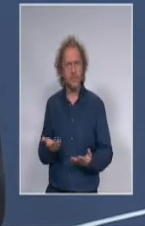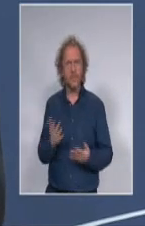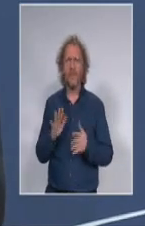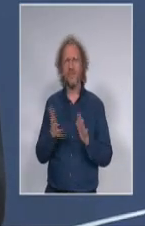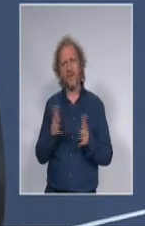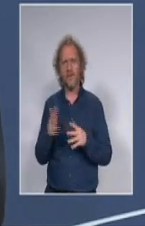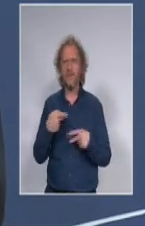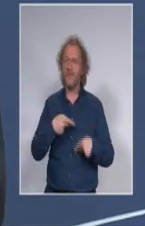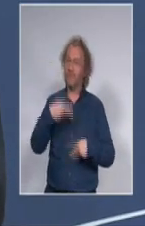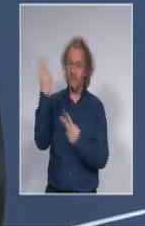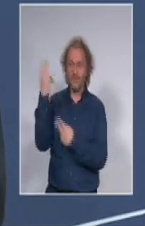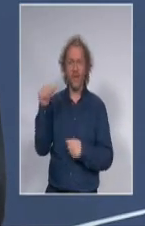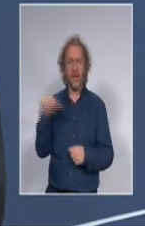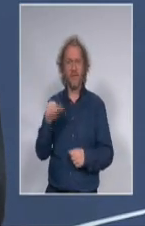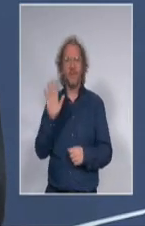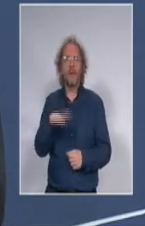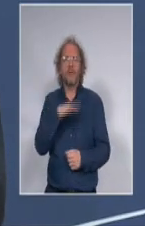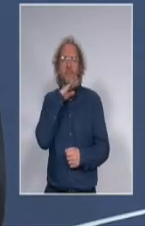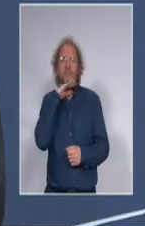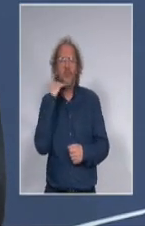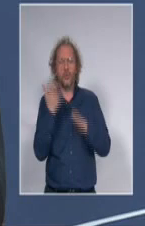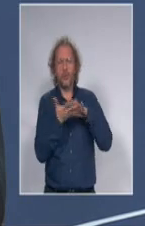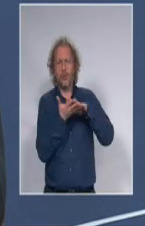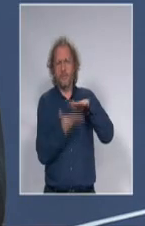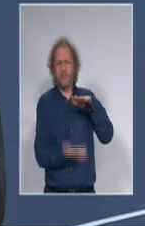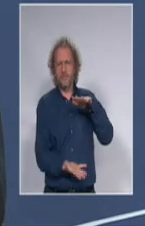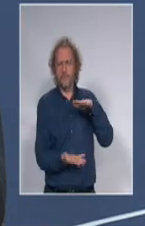nafte koliko hoćete. Benzina, svega.